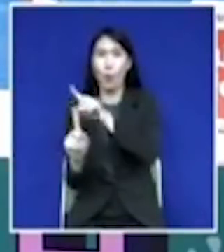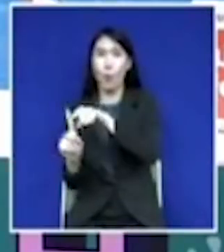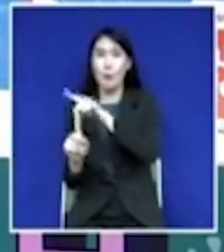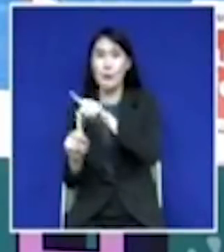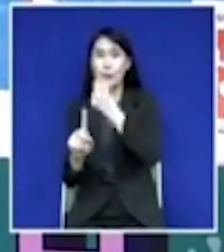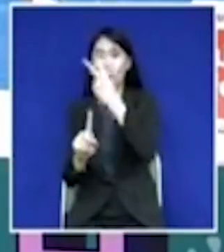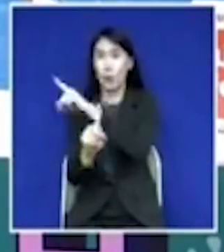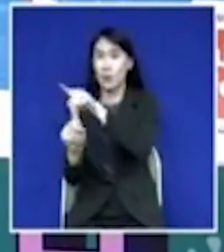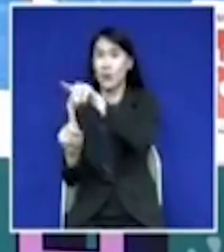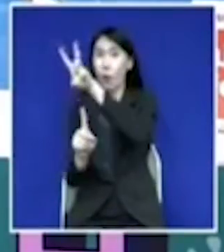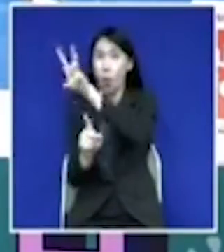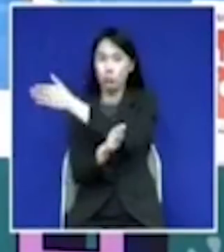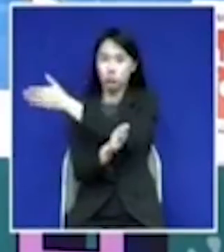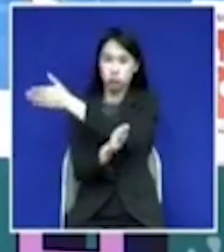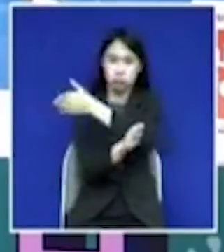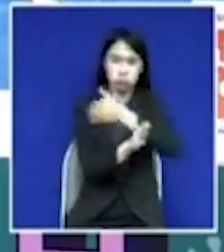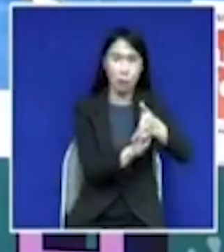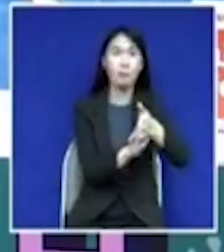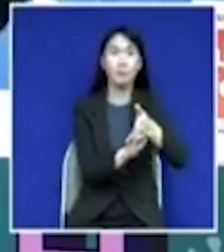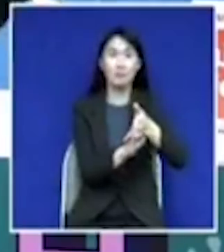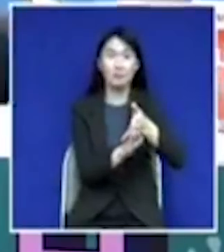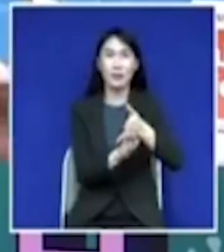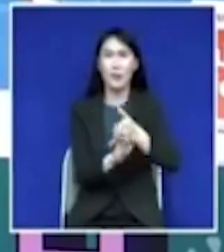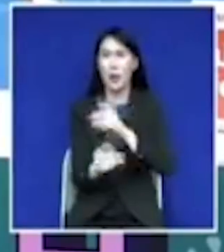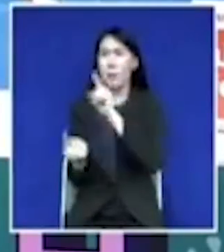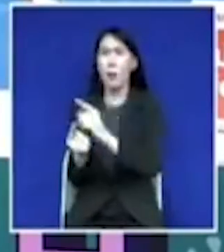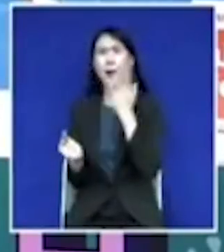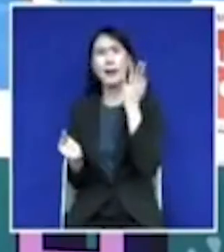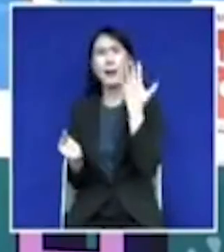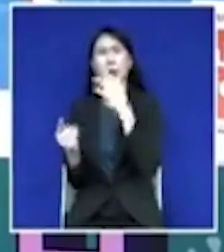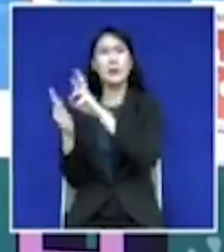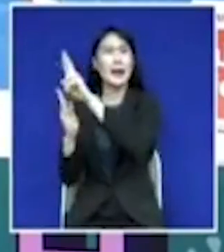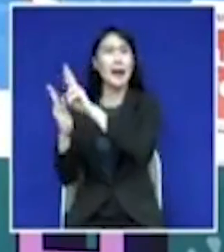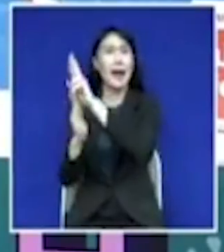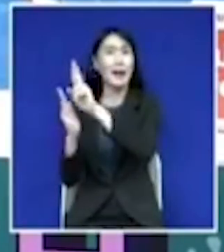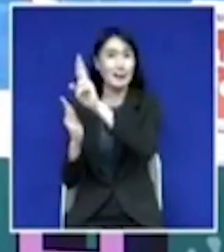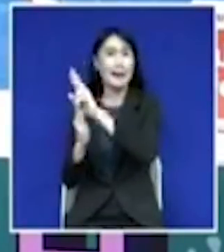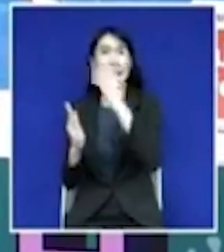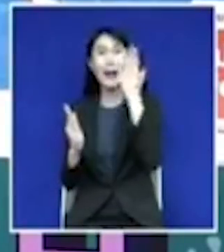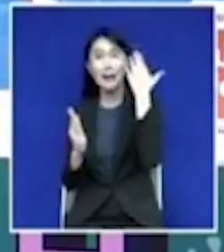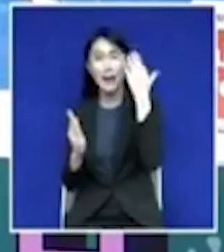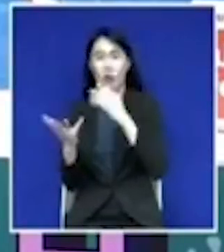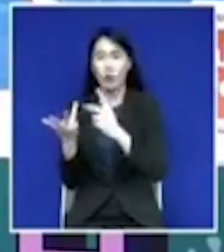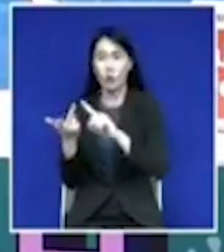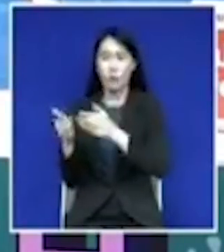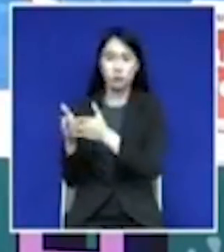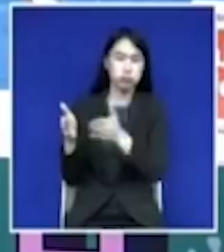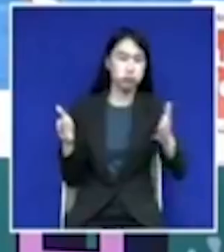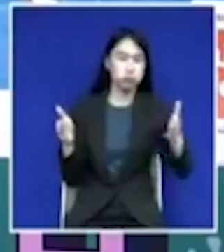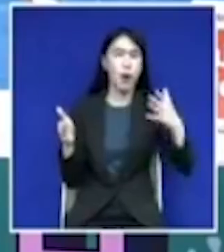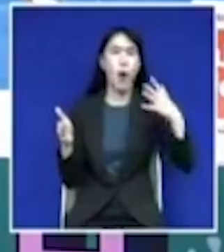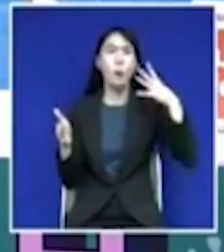6ธันวาคมที่เรามาเจอเคสนอกเชียงรายเนี่ยนับมา14วันรอวันพรุ่ง